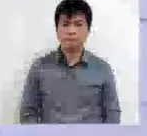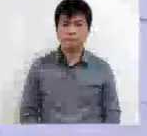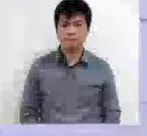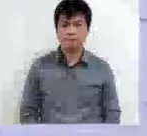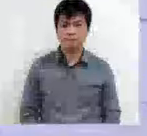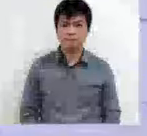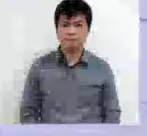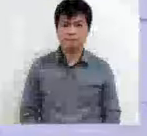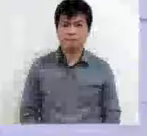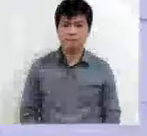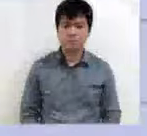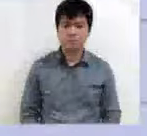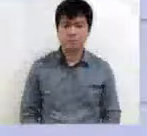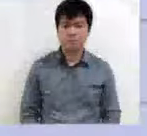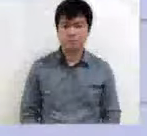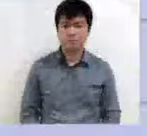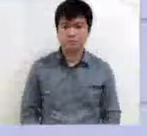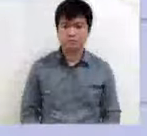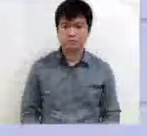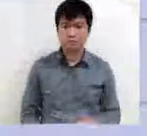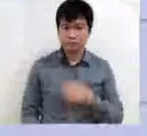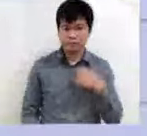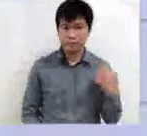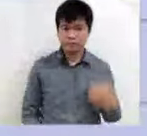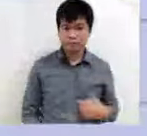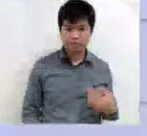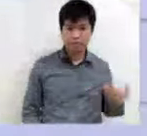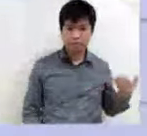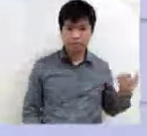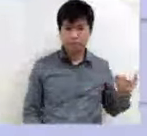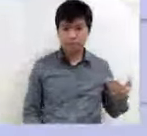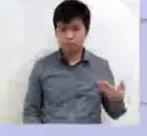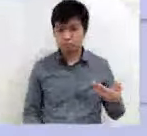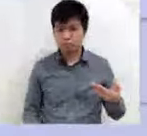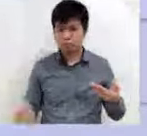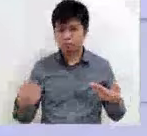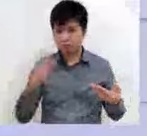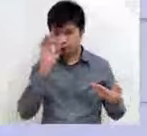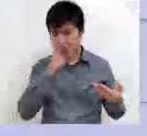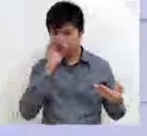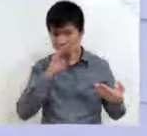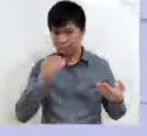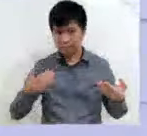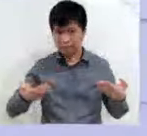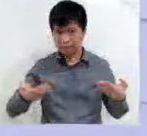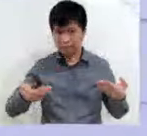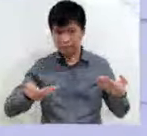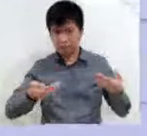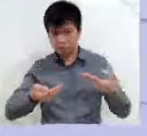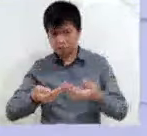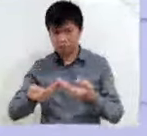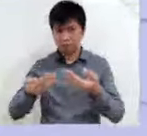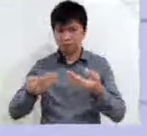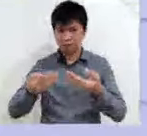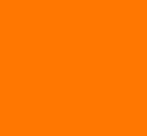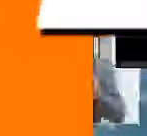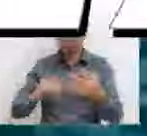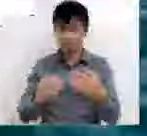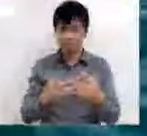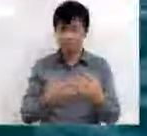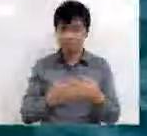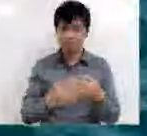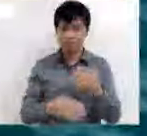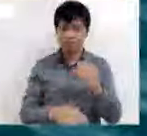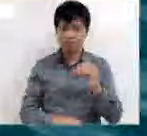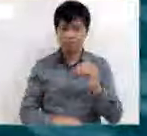Nabangga ng barko ng China ang bangka ng mga Pilipinong mangiisda sa dagat malapit sa Paluan, Occidental Mindoro. Ayon sa